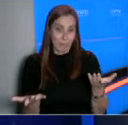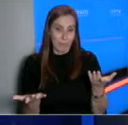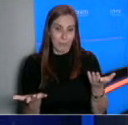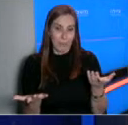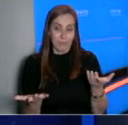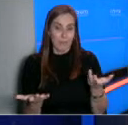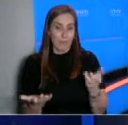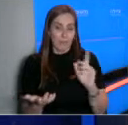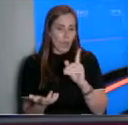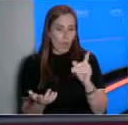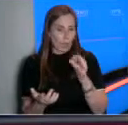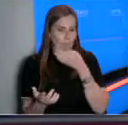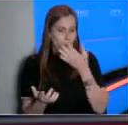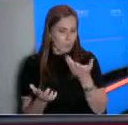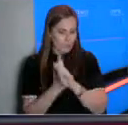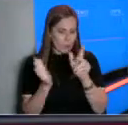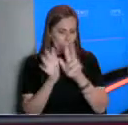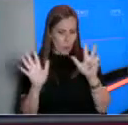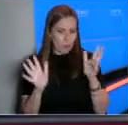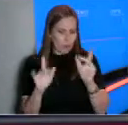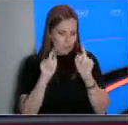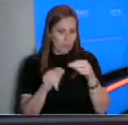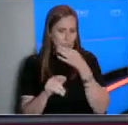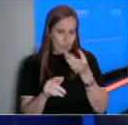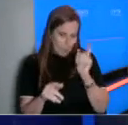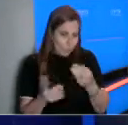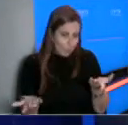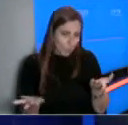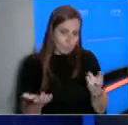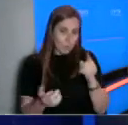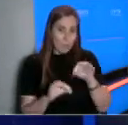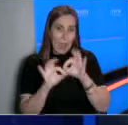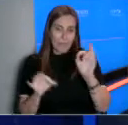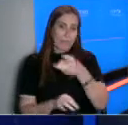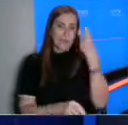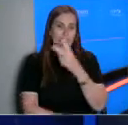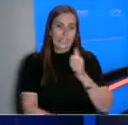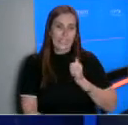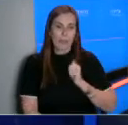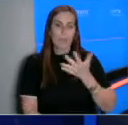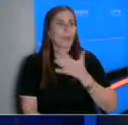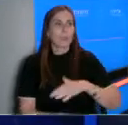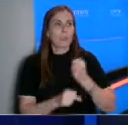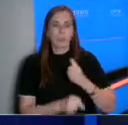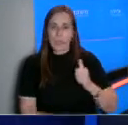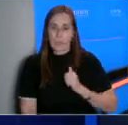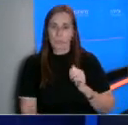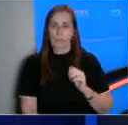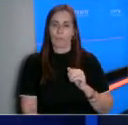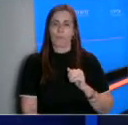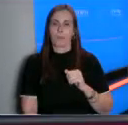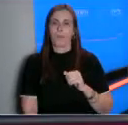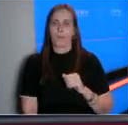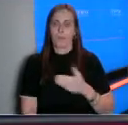ככה, בממוצע, כל טיניג'ר ישראלי, יהודי, נכון. מגיע לגיל שבו מתחילים לקרוא לו לצבא. מה הם רוצים לעשות? אוקיי, אז